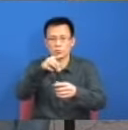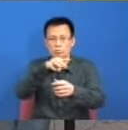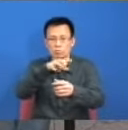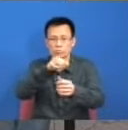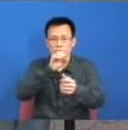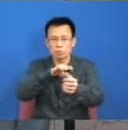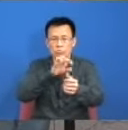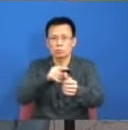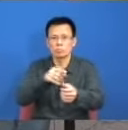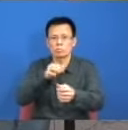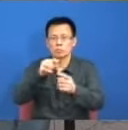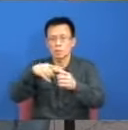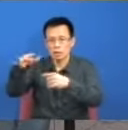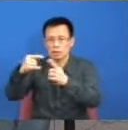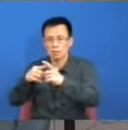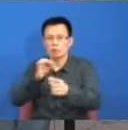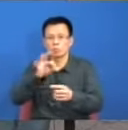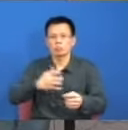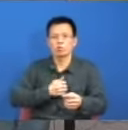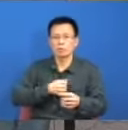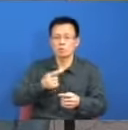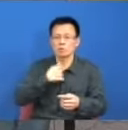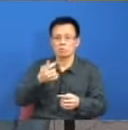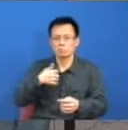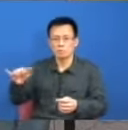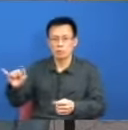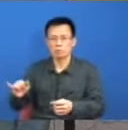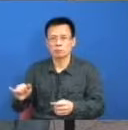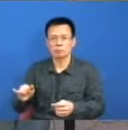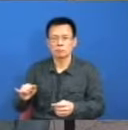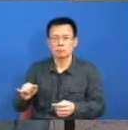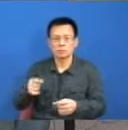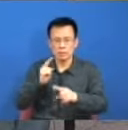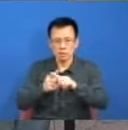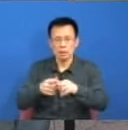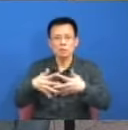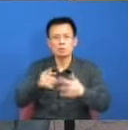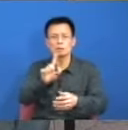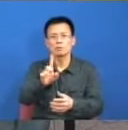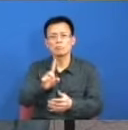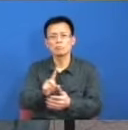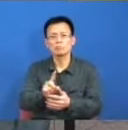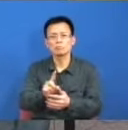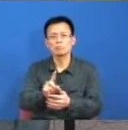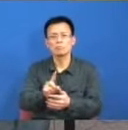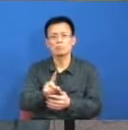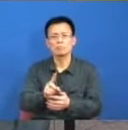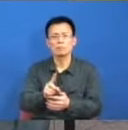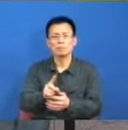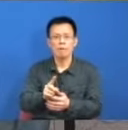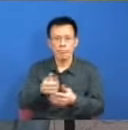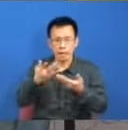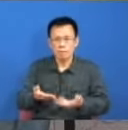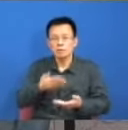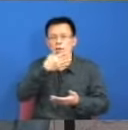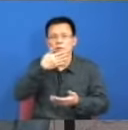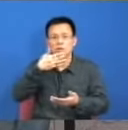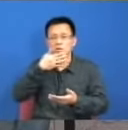冇未準備好咧，就應該離場。當時嘅片段係點嘅咧嚇？ 邊度講話？ 喺今朝